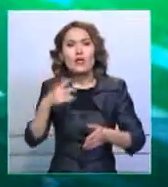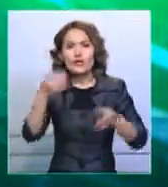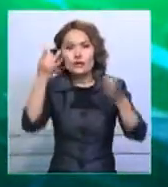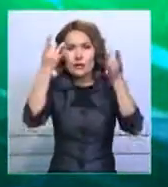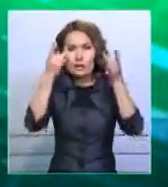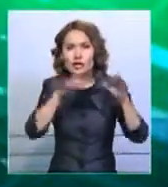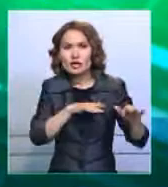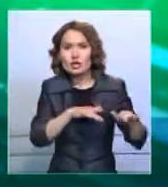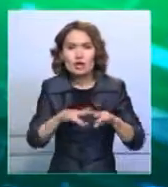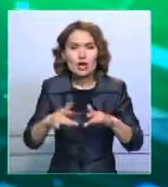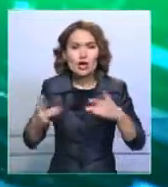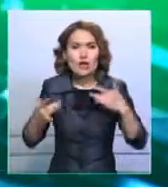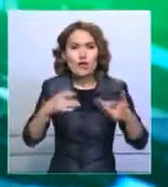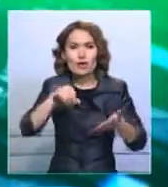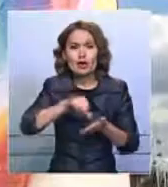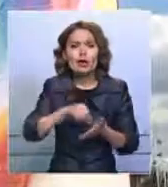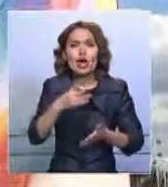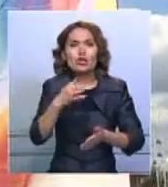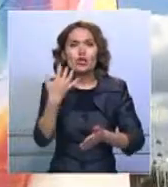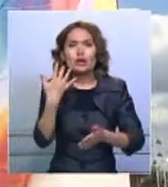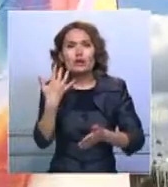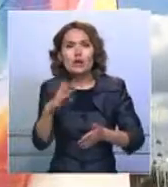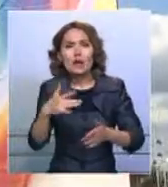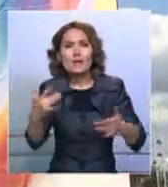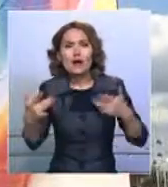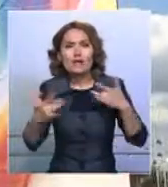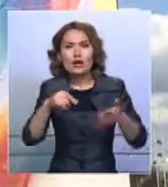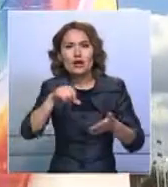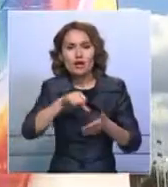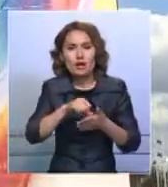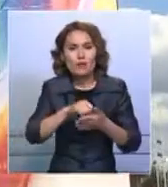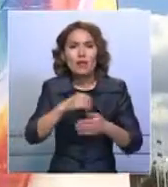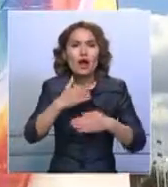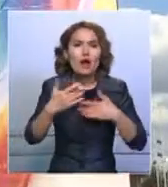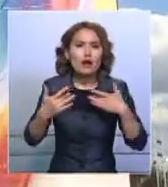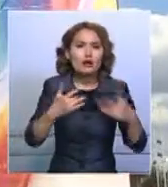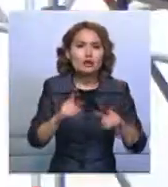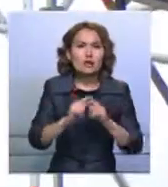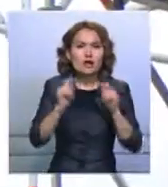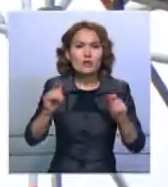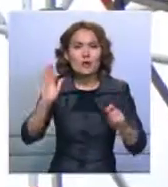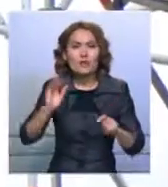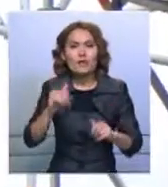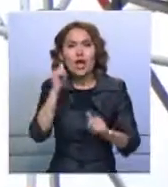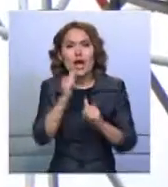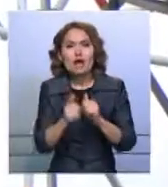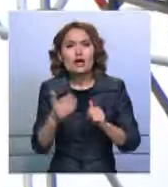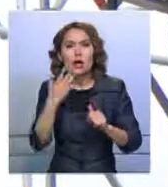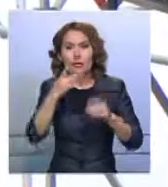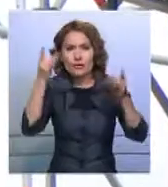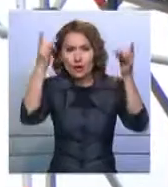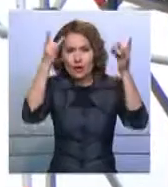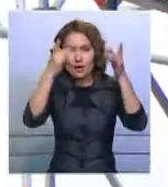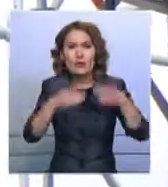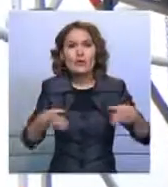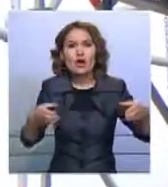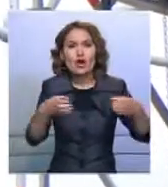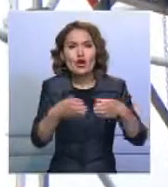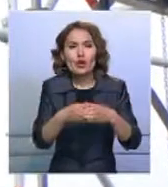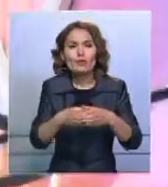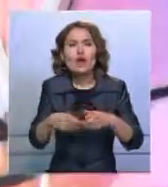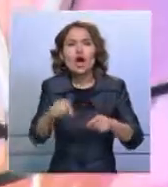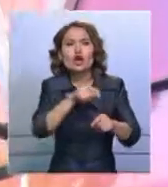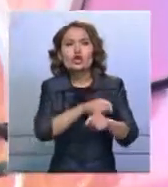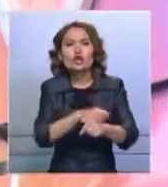шара ұйымдастырылмақ. Оның ішінде 450-ге жуық әртістер қатысатын концерттер бар. Бұған қоса әрбір этномәдени ұйымдар ұзындығы